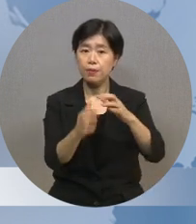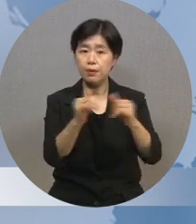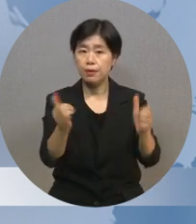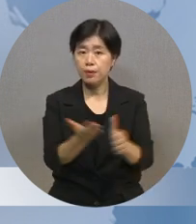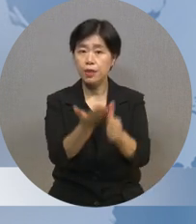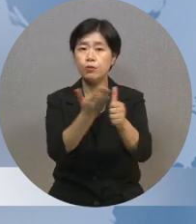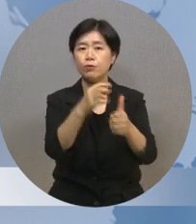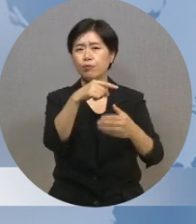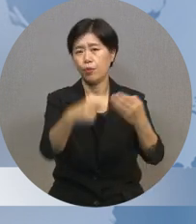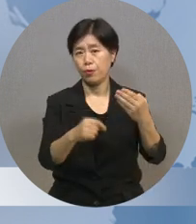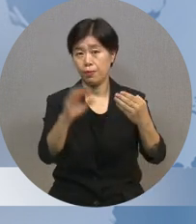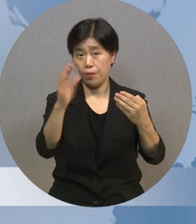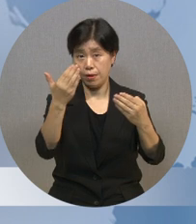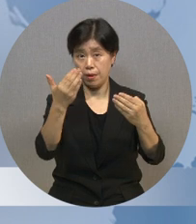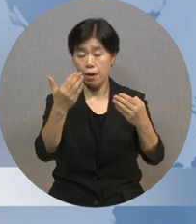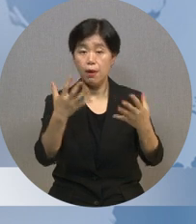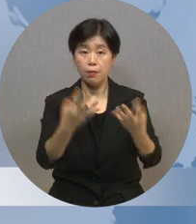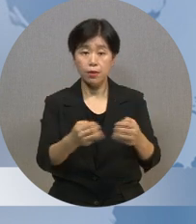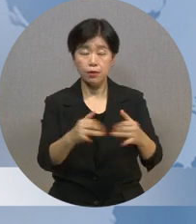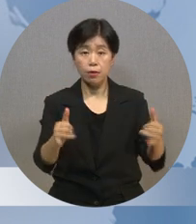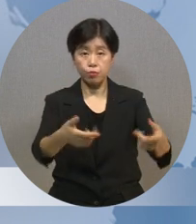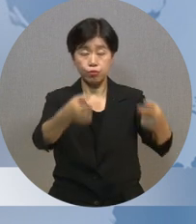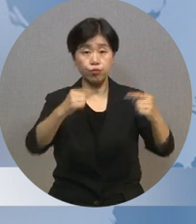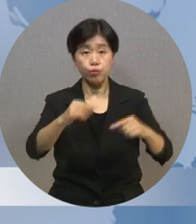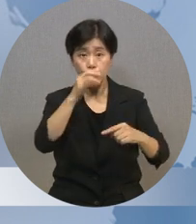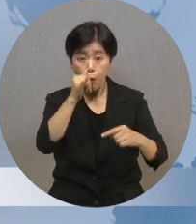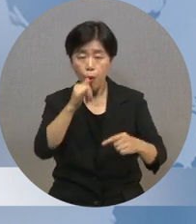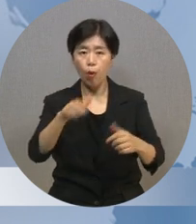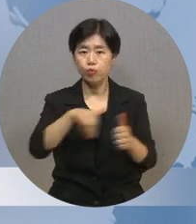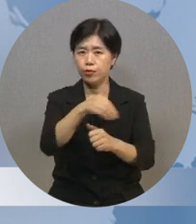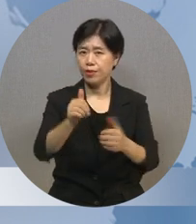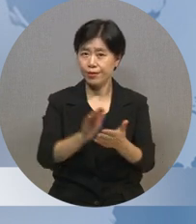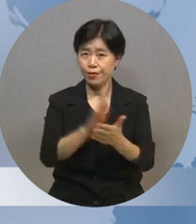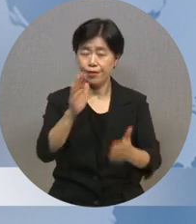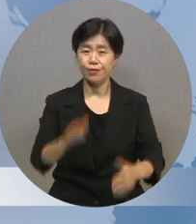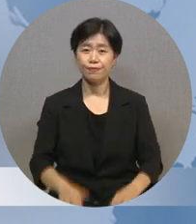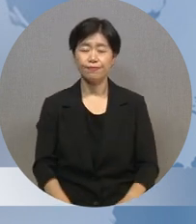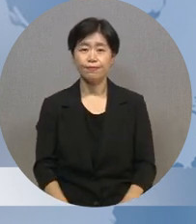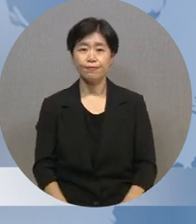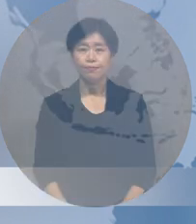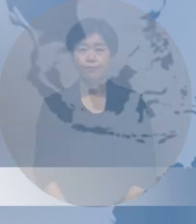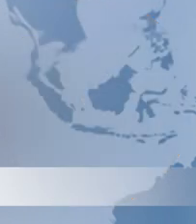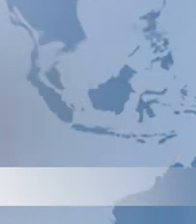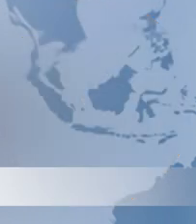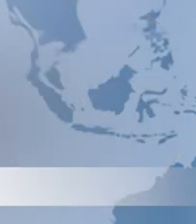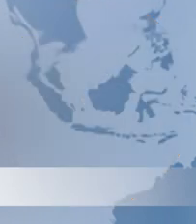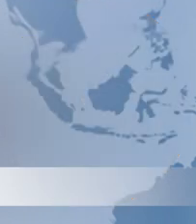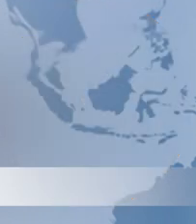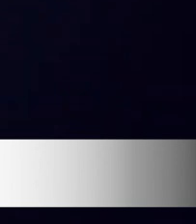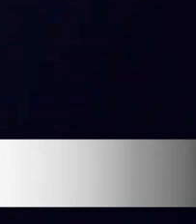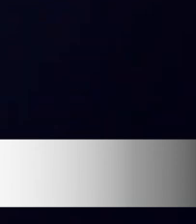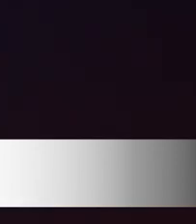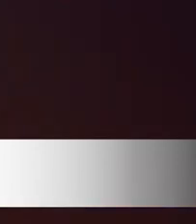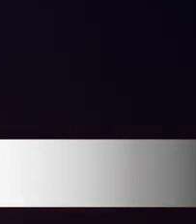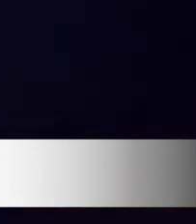프로그램인 만큼 많은 참여로 그 열기가 뜨거웠는데요. 김영재 기자가 전해드립니다.